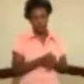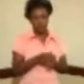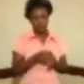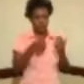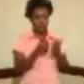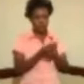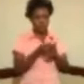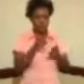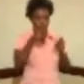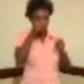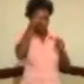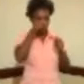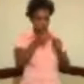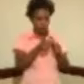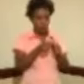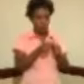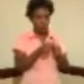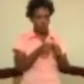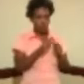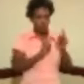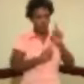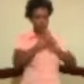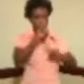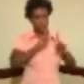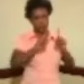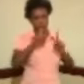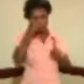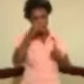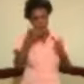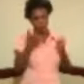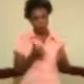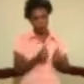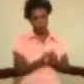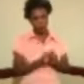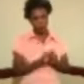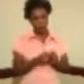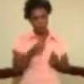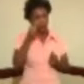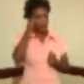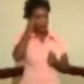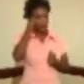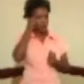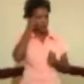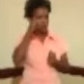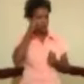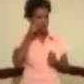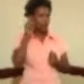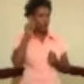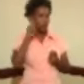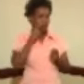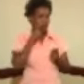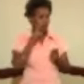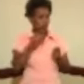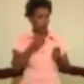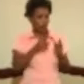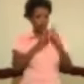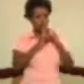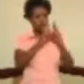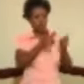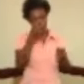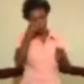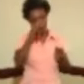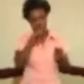rappeler tout que interprétation en langue des signes de débat et aujourd'hui a été rendu possible grâce à Deaf Mutes Relief, secours aux sourds